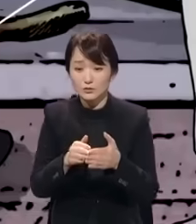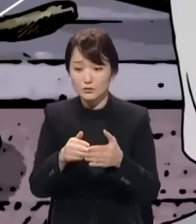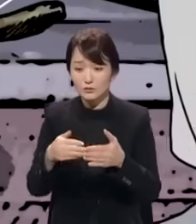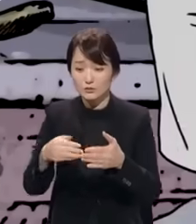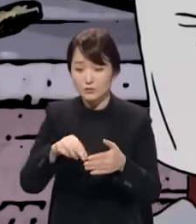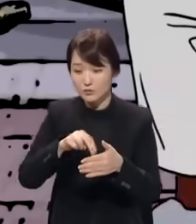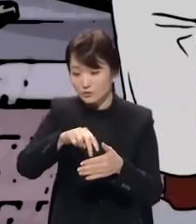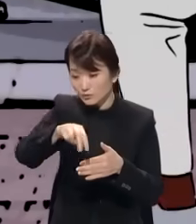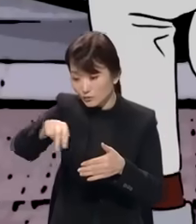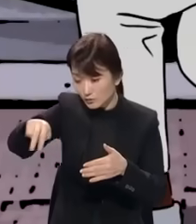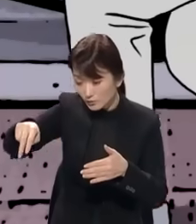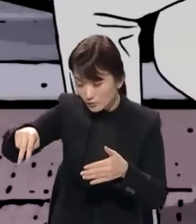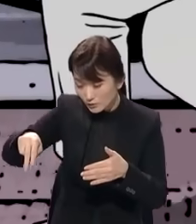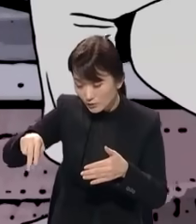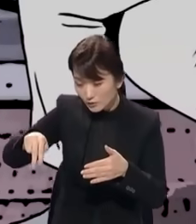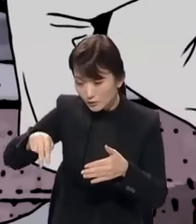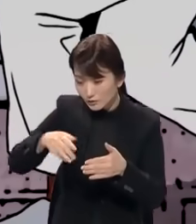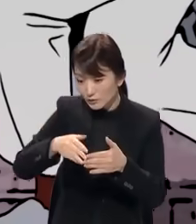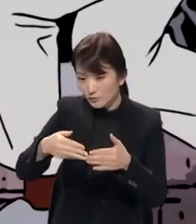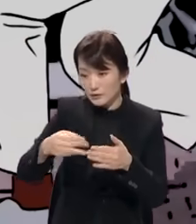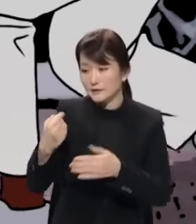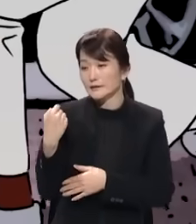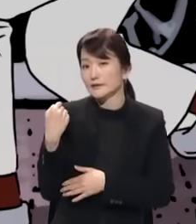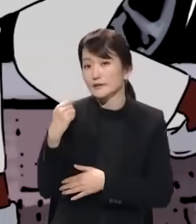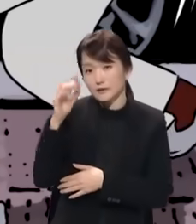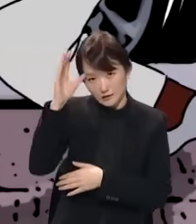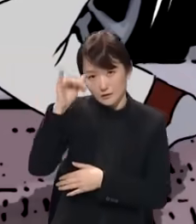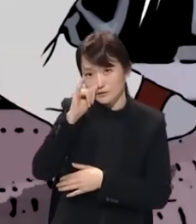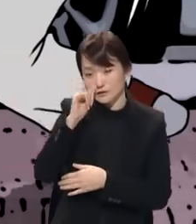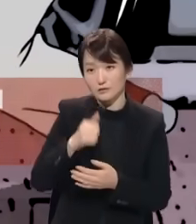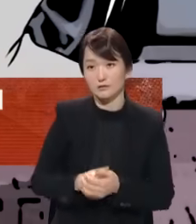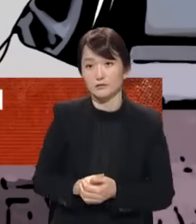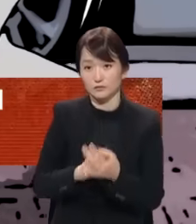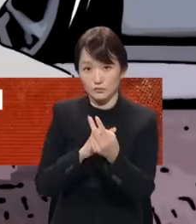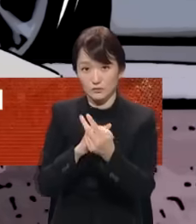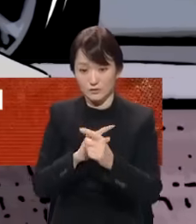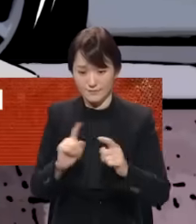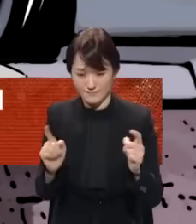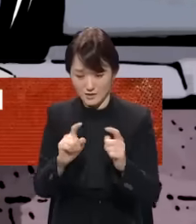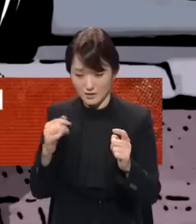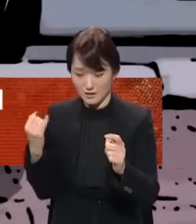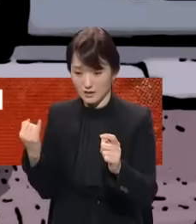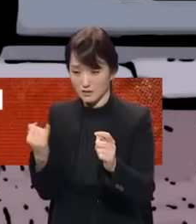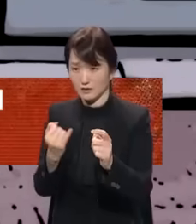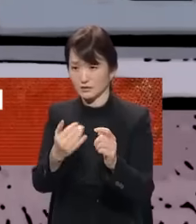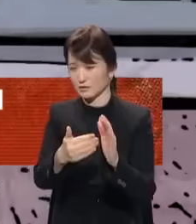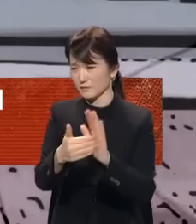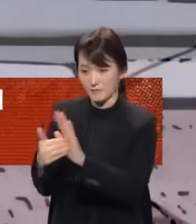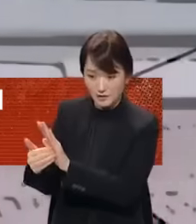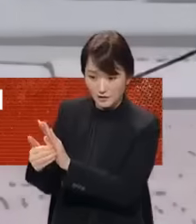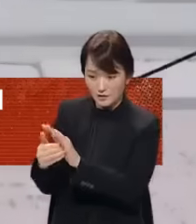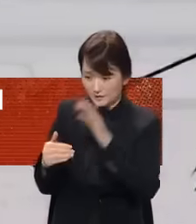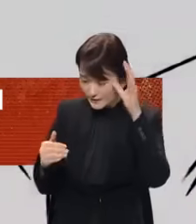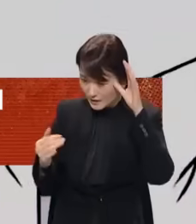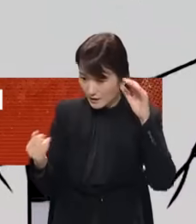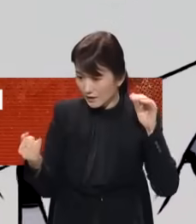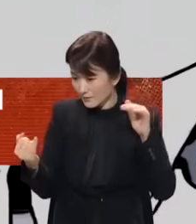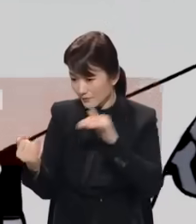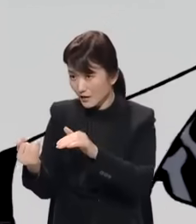열어놨는데 뒤에 로트와일러가 있었다고 했죠. 이 두 사람이 다투고 있고 아내가 말리는데 로트와일러가 달려들어서